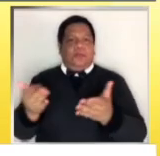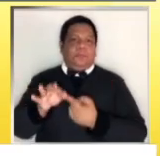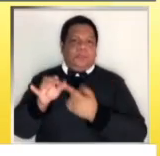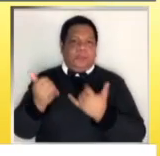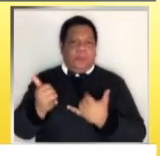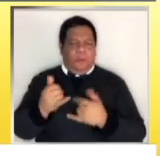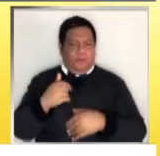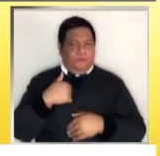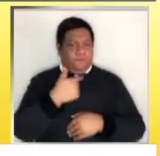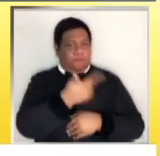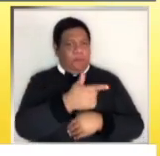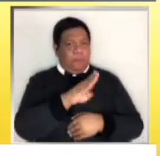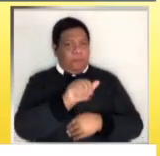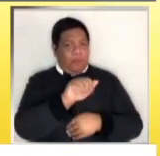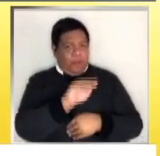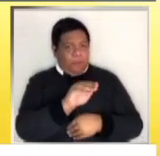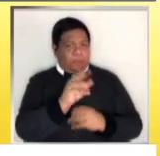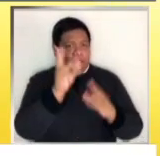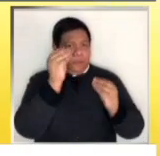morning!